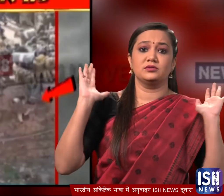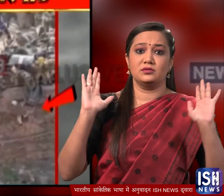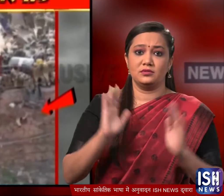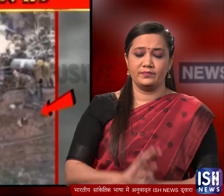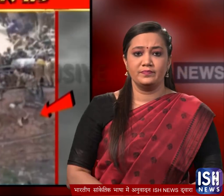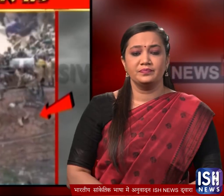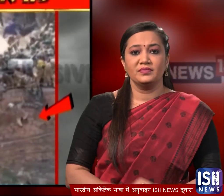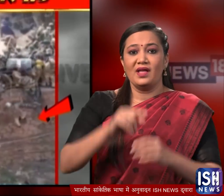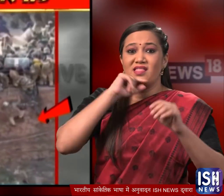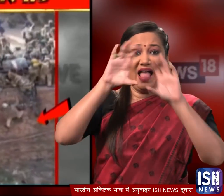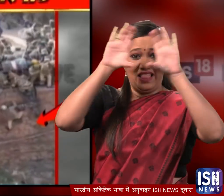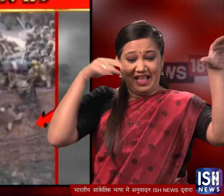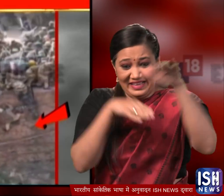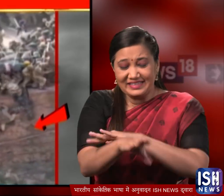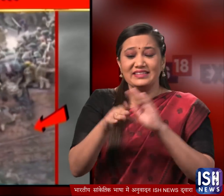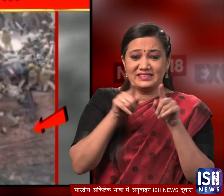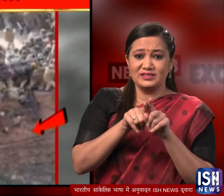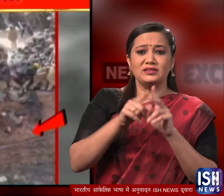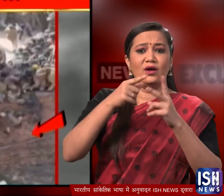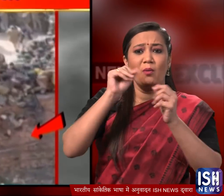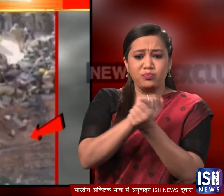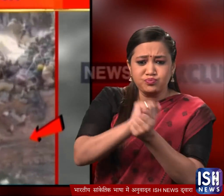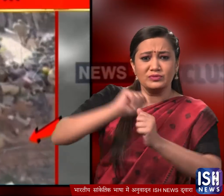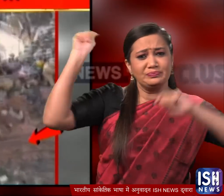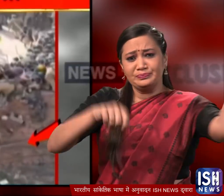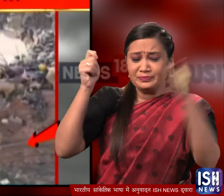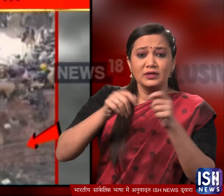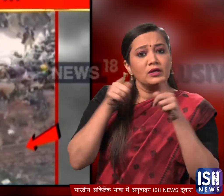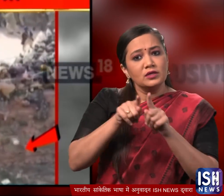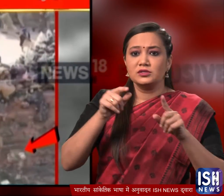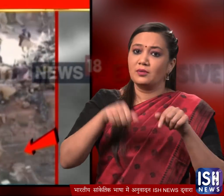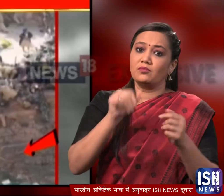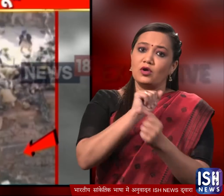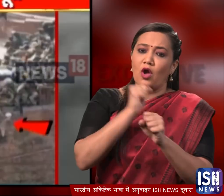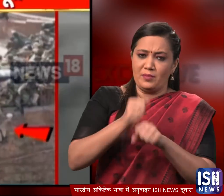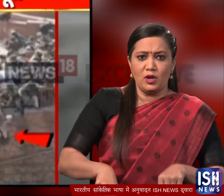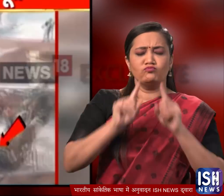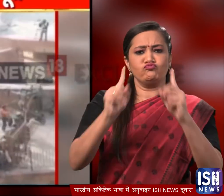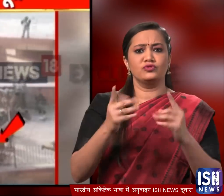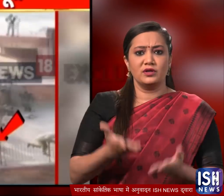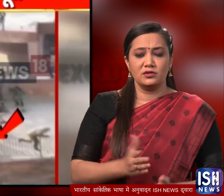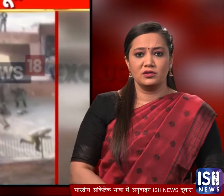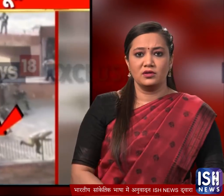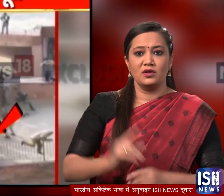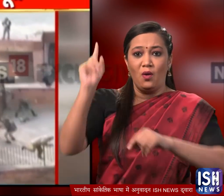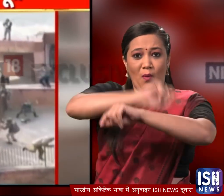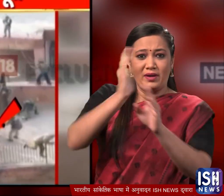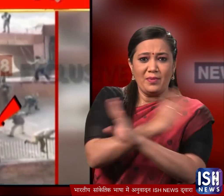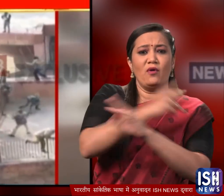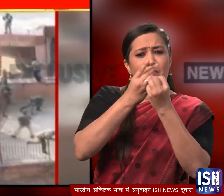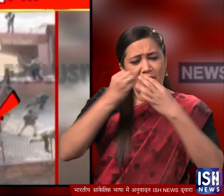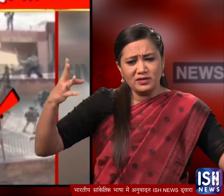हो। लाल किले के अंदर हंगामे के दौरान पुलिस वालों पर किया गया हमला भी सरकार की सख्ती की एक वजह है। एक दिन पहले